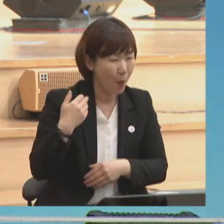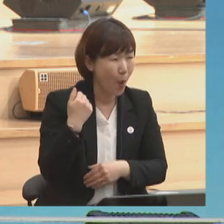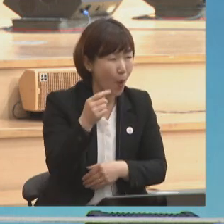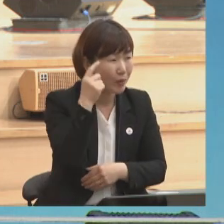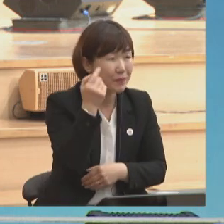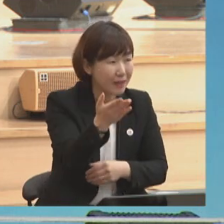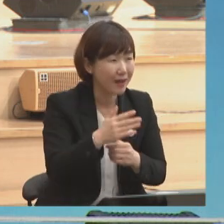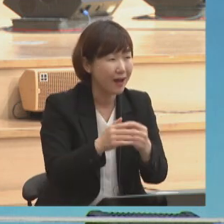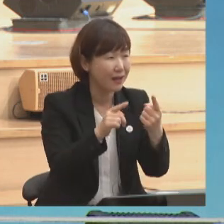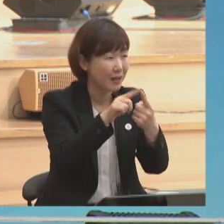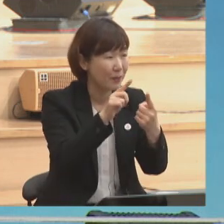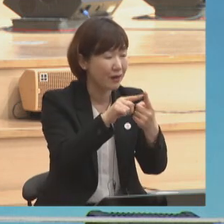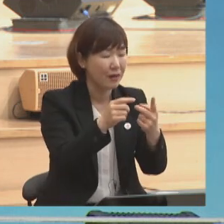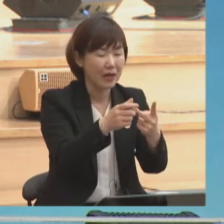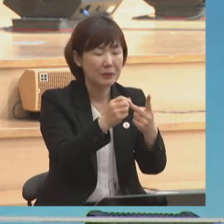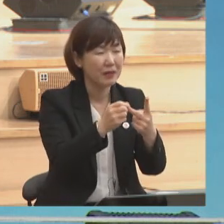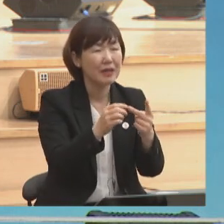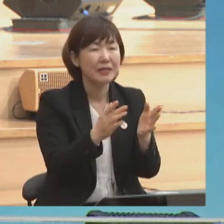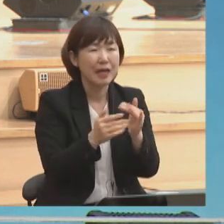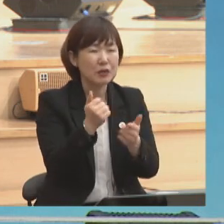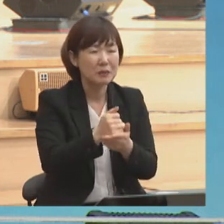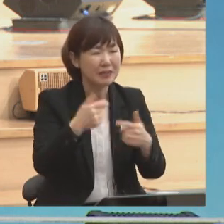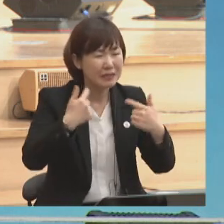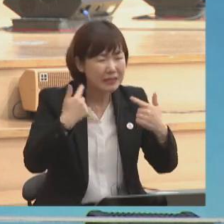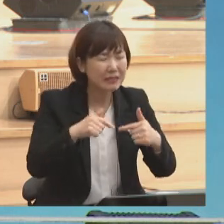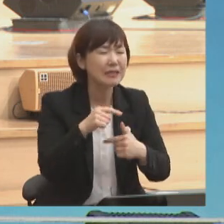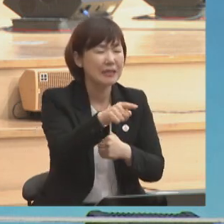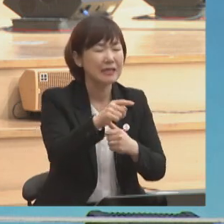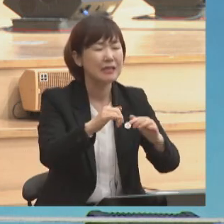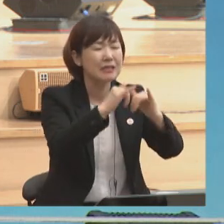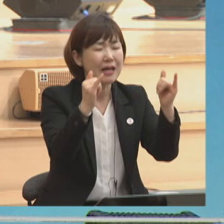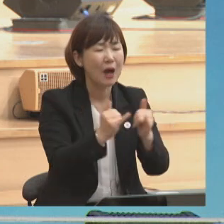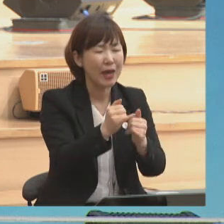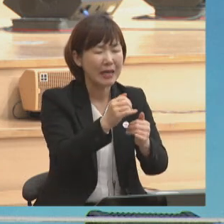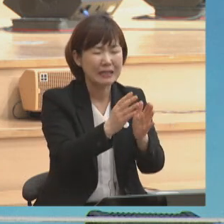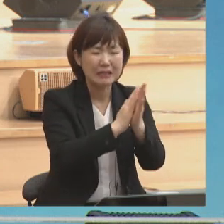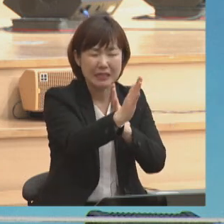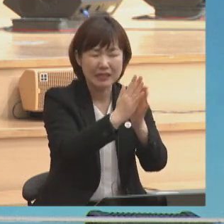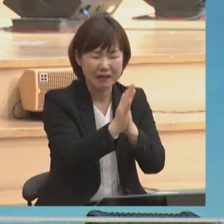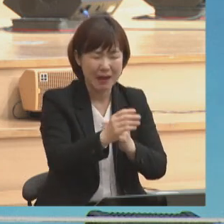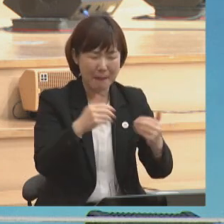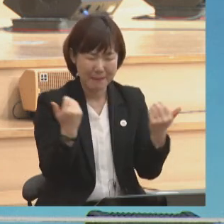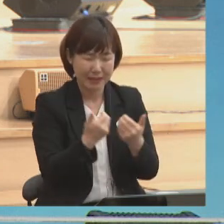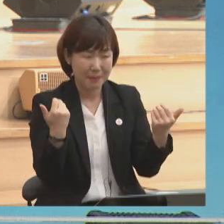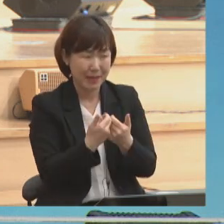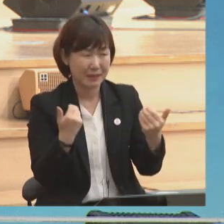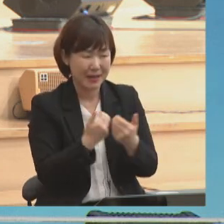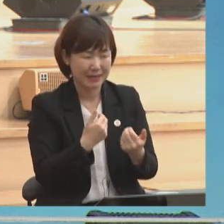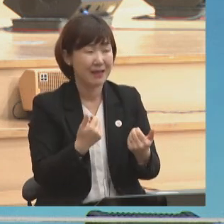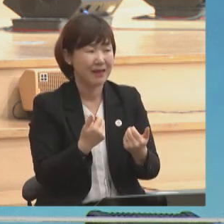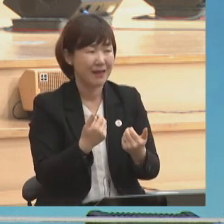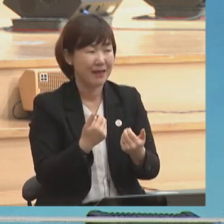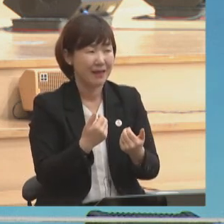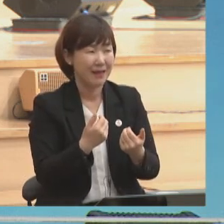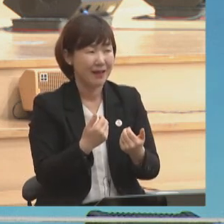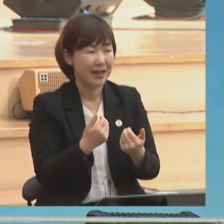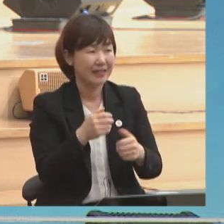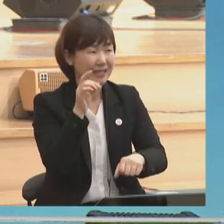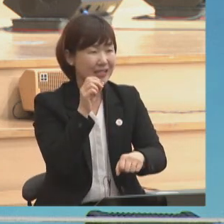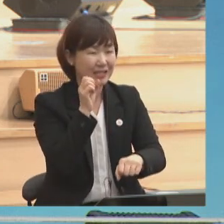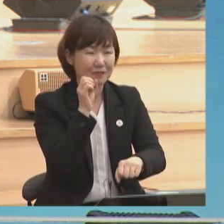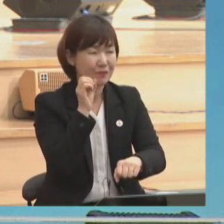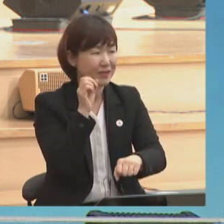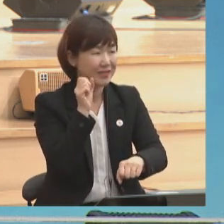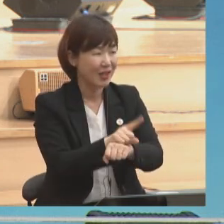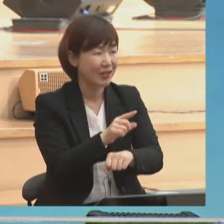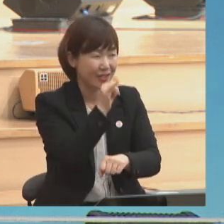늘 예수님은 기존 사회 질서에 대해서 저항하는 방골 기질이 있어서 그런 것 같다. 2번. 방골.